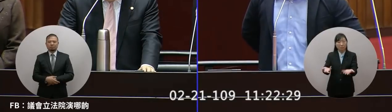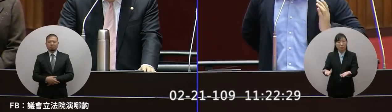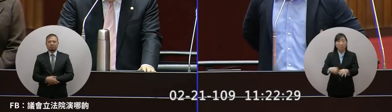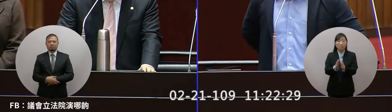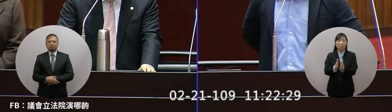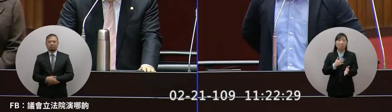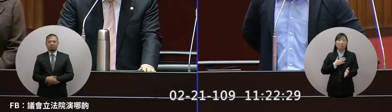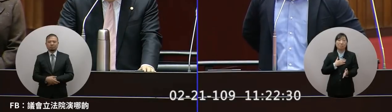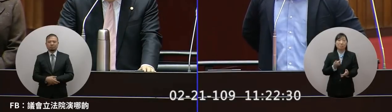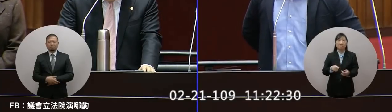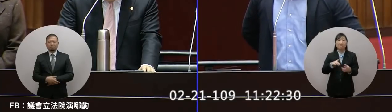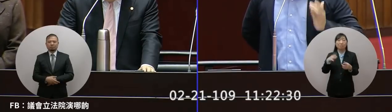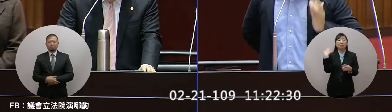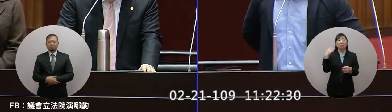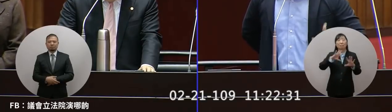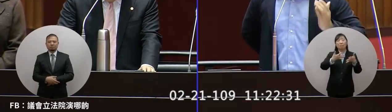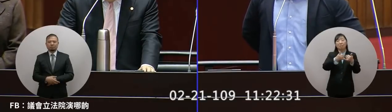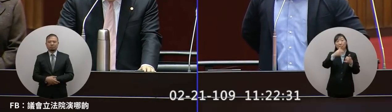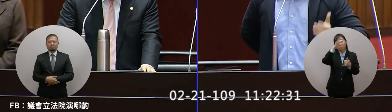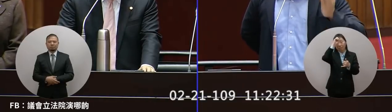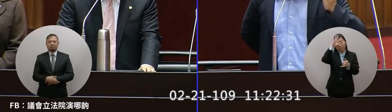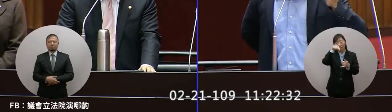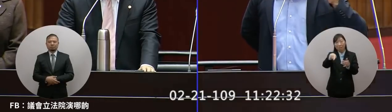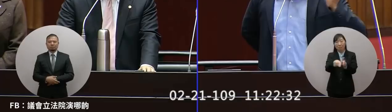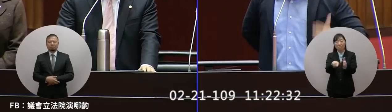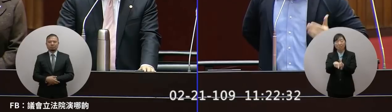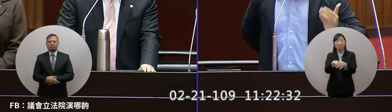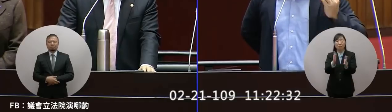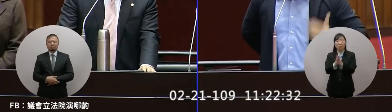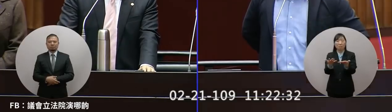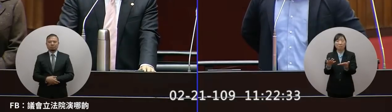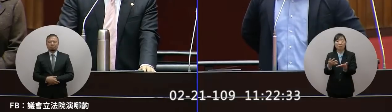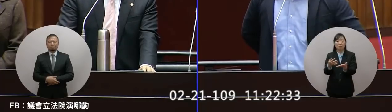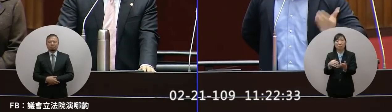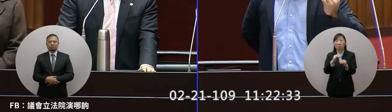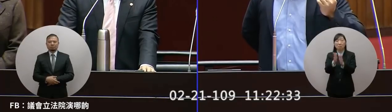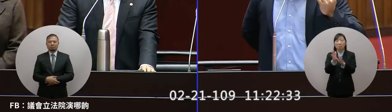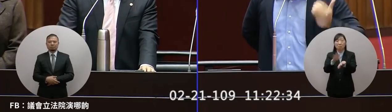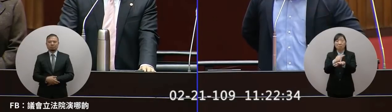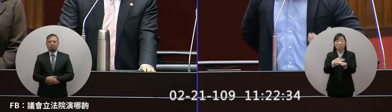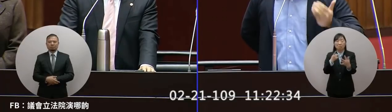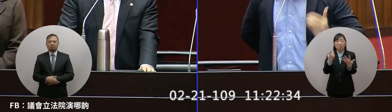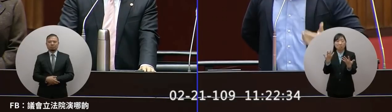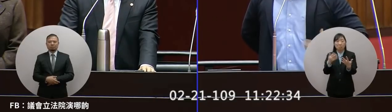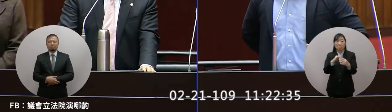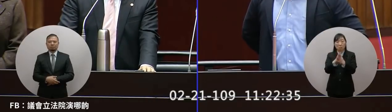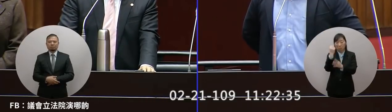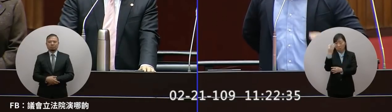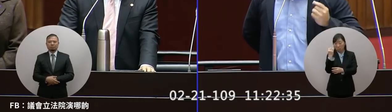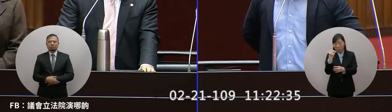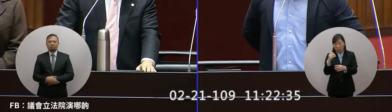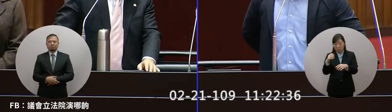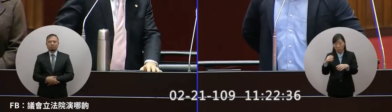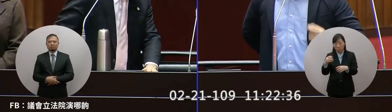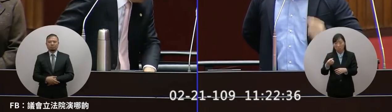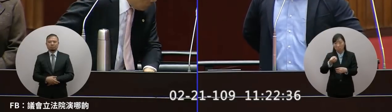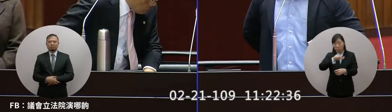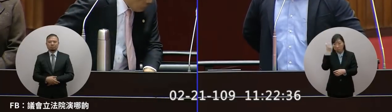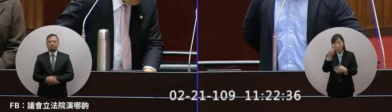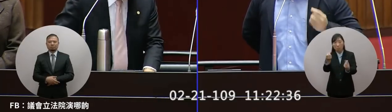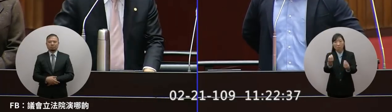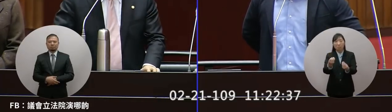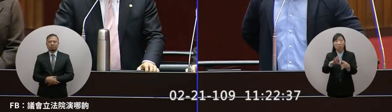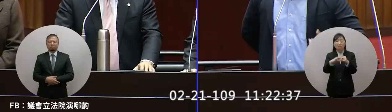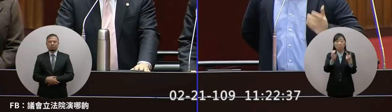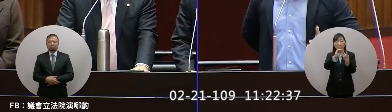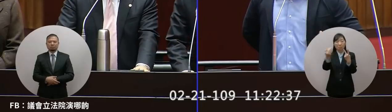么调查？在国民党的时代，他就是永远不可能有任何的突破嘛。所以在那个2009年的这个调查报告里面写什